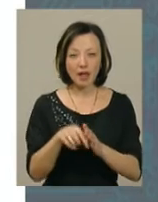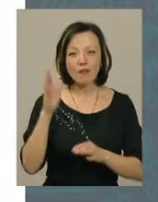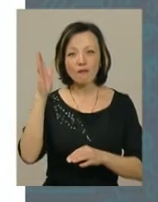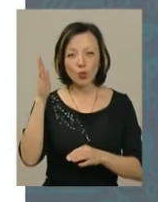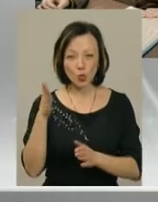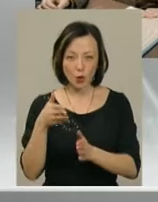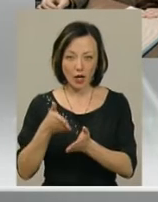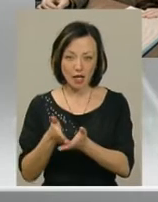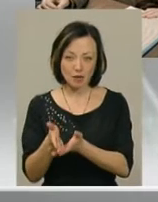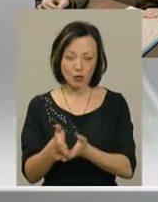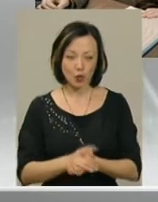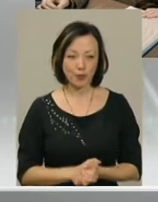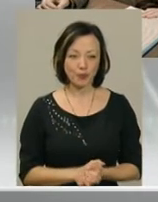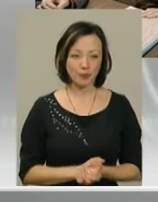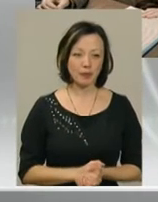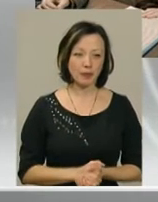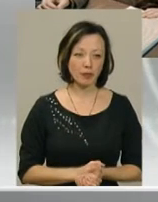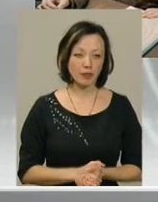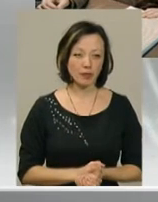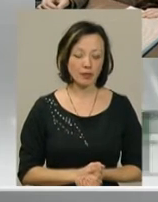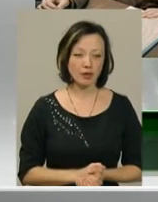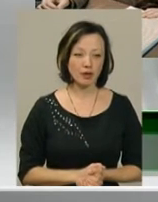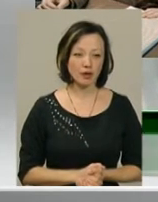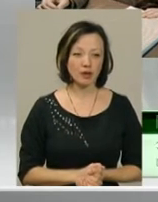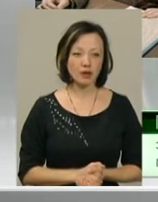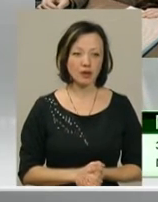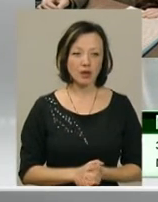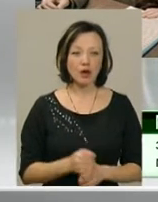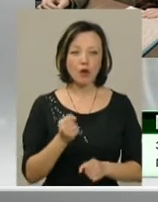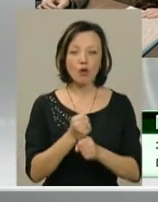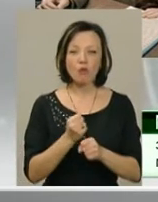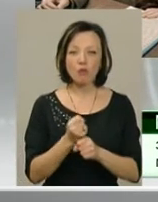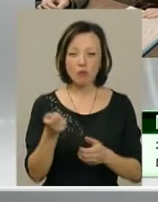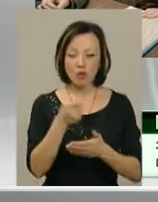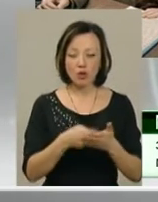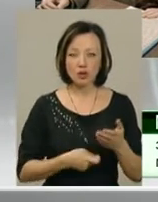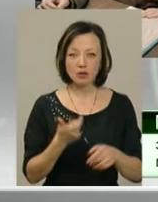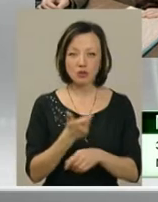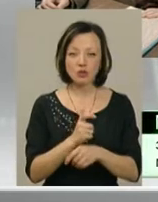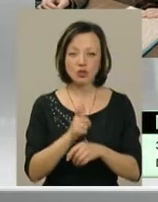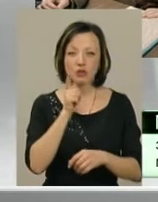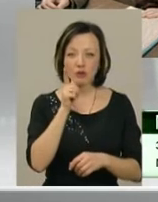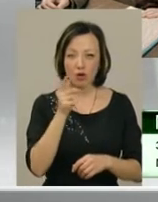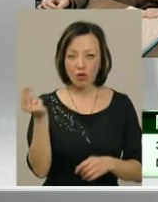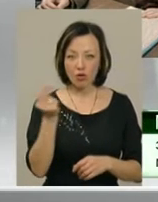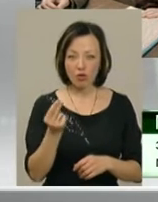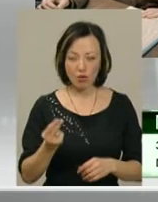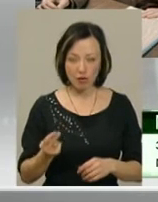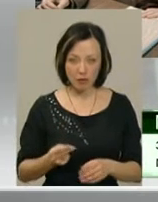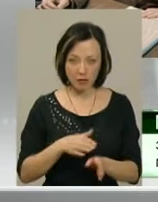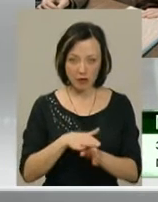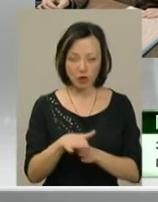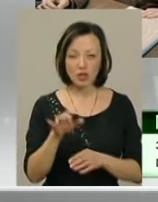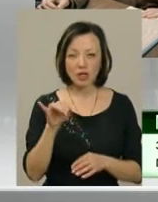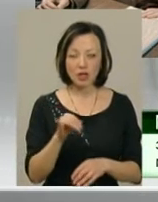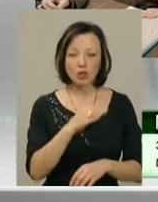футуризму. Роботи будуть більше з них графічні, виконані кольоровими олівцями і лайнером, а